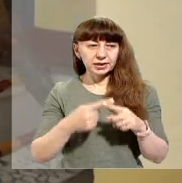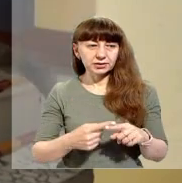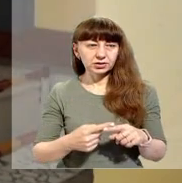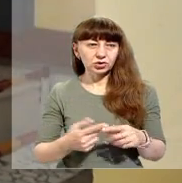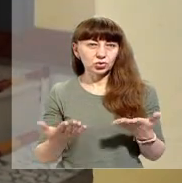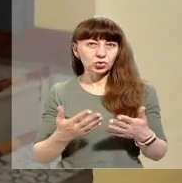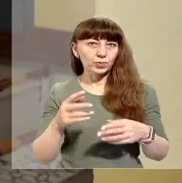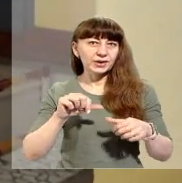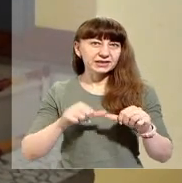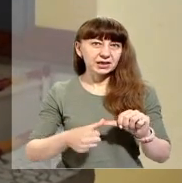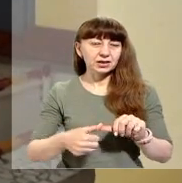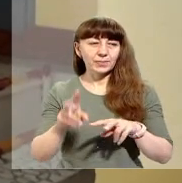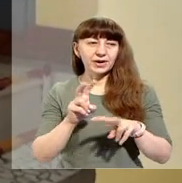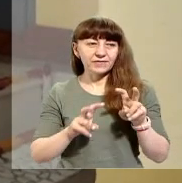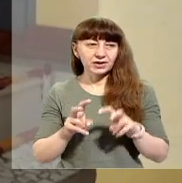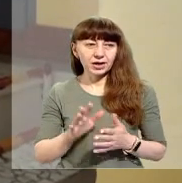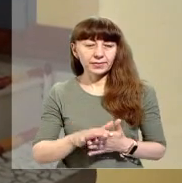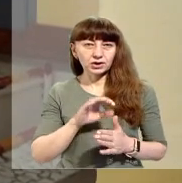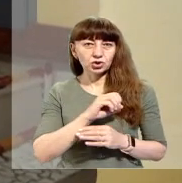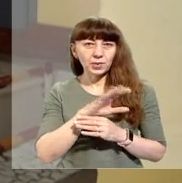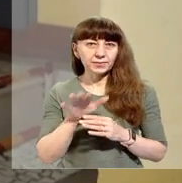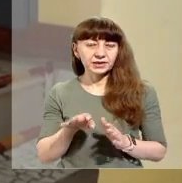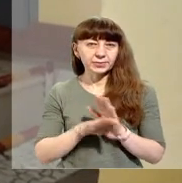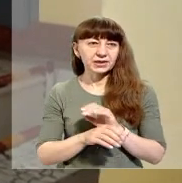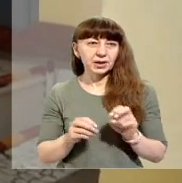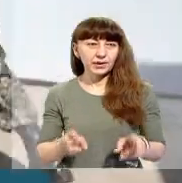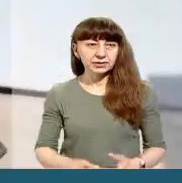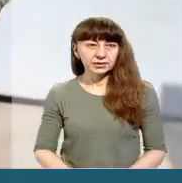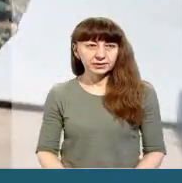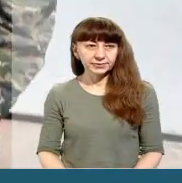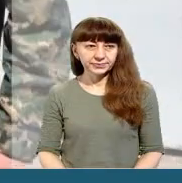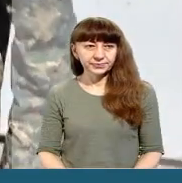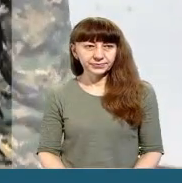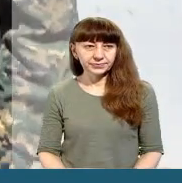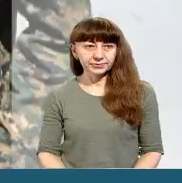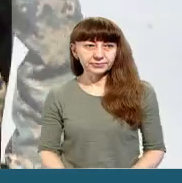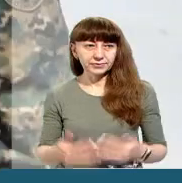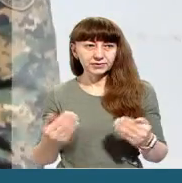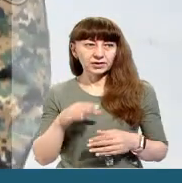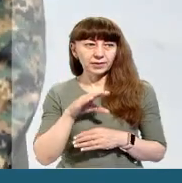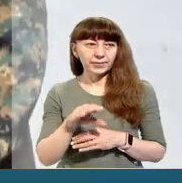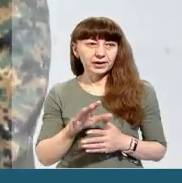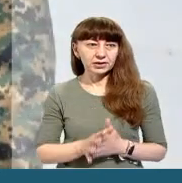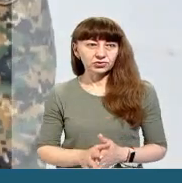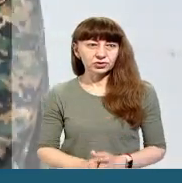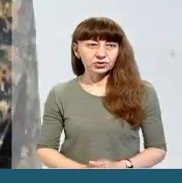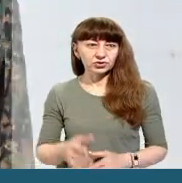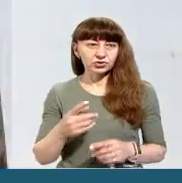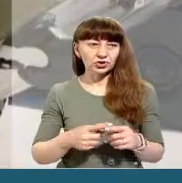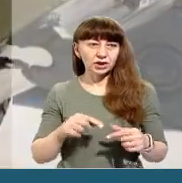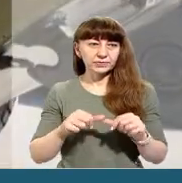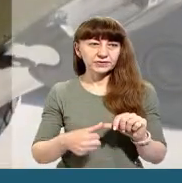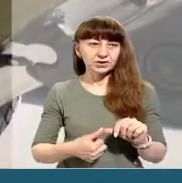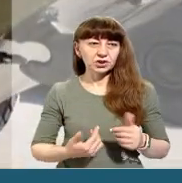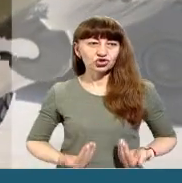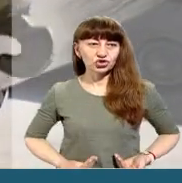қауіпсіздікті қамтамасыз етеді. Мұндай техникалық тексеріс жыл сайын жүргізіледі. Қазіргі таңда автокөліктер біздің күнделікті өміріміздің бір